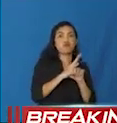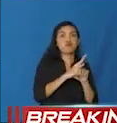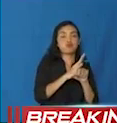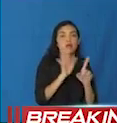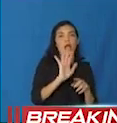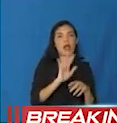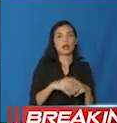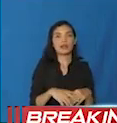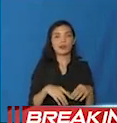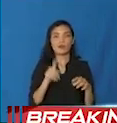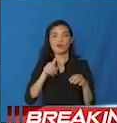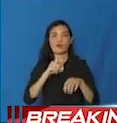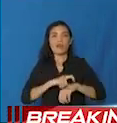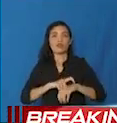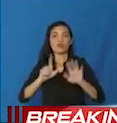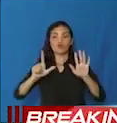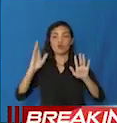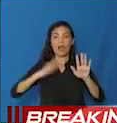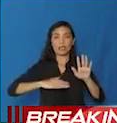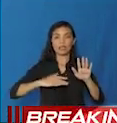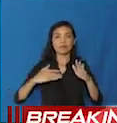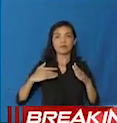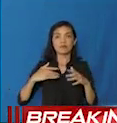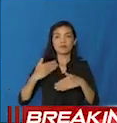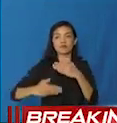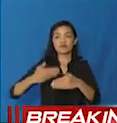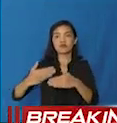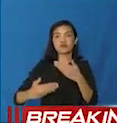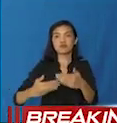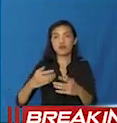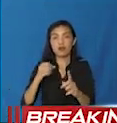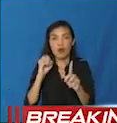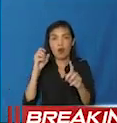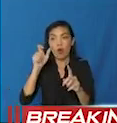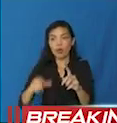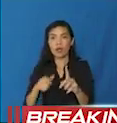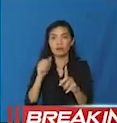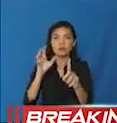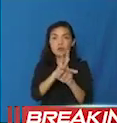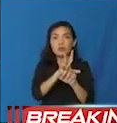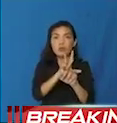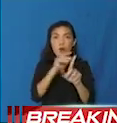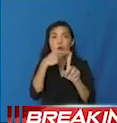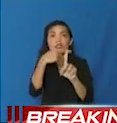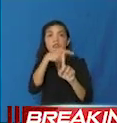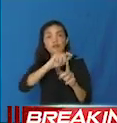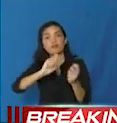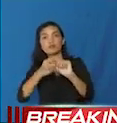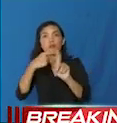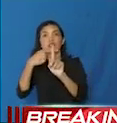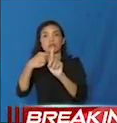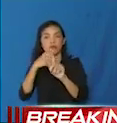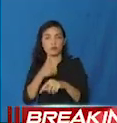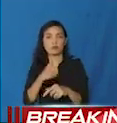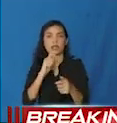sampai tujuh hari untuk terbentuknya antibodi yang kemudian bisa kita identifikasi sebagai positif di dalam pemeriksaan